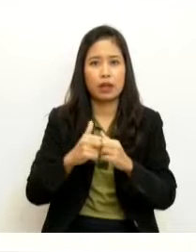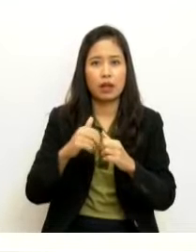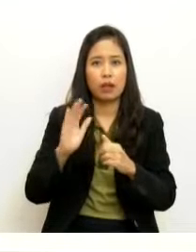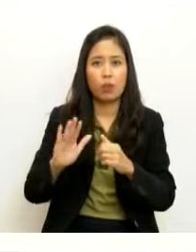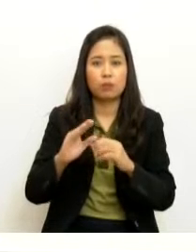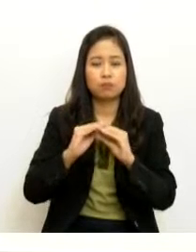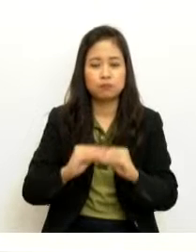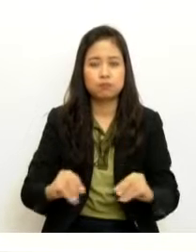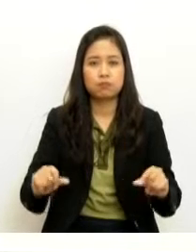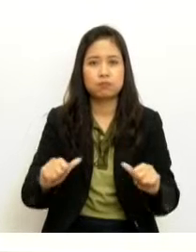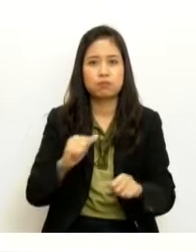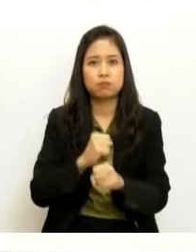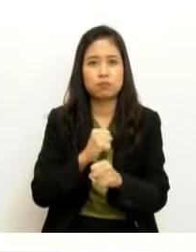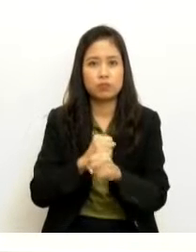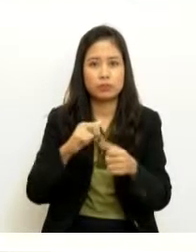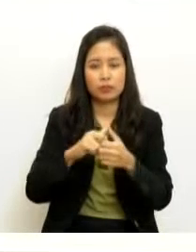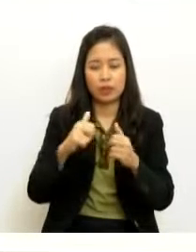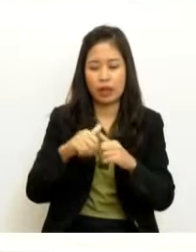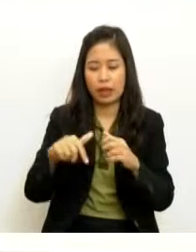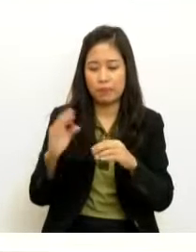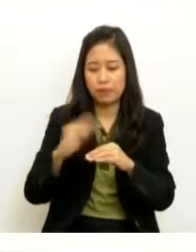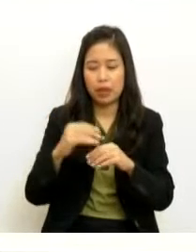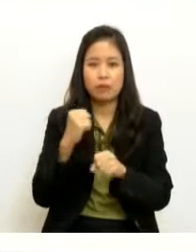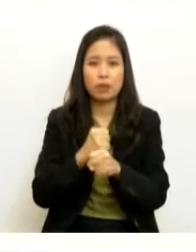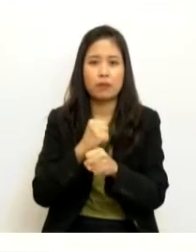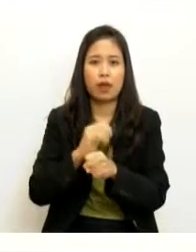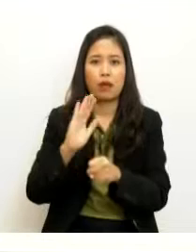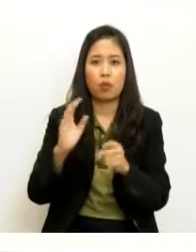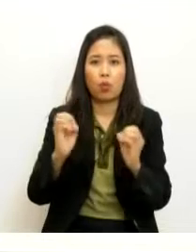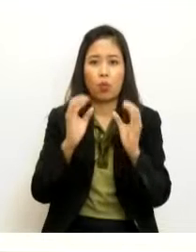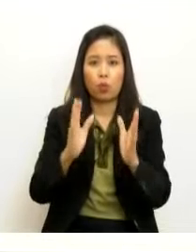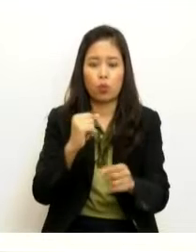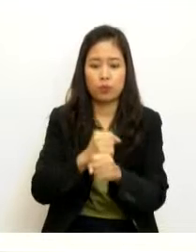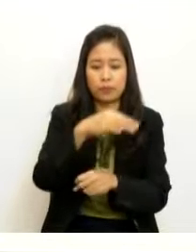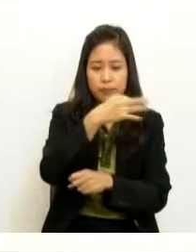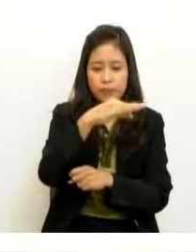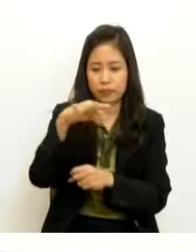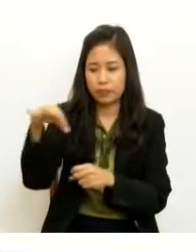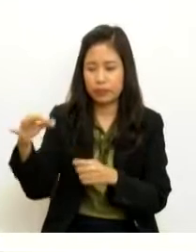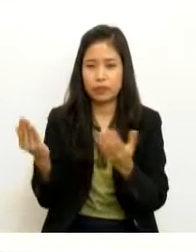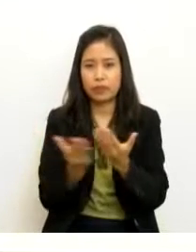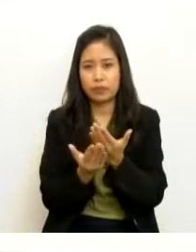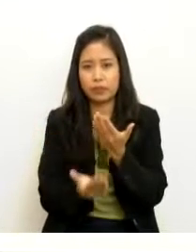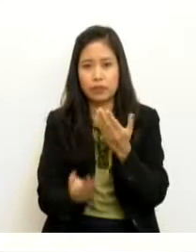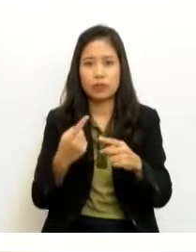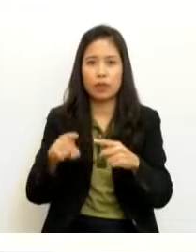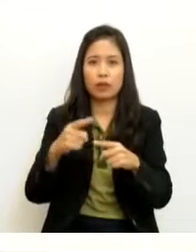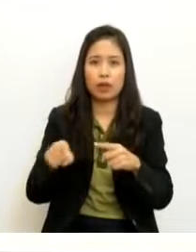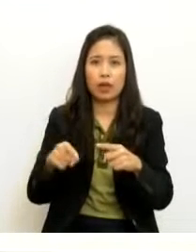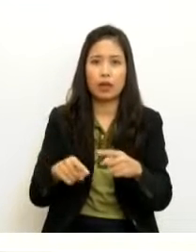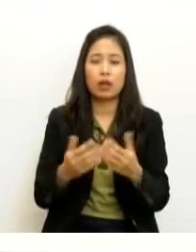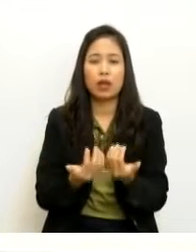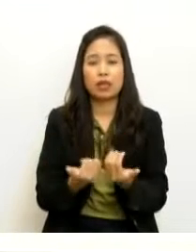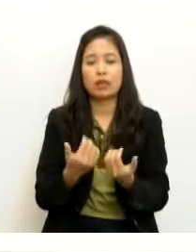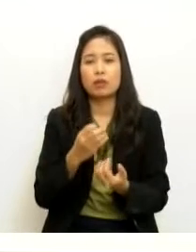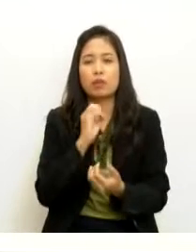ายในปัญหาที่เป็นภาระของคุณครูในเรื่องของการจัดทำเอกสารซึ่งก็ขออนุญาตนำเรีย